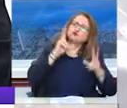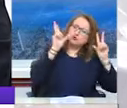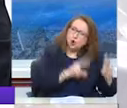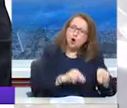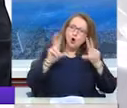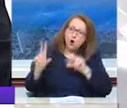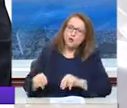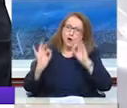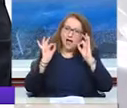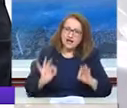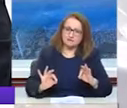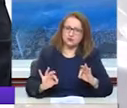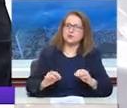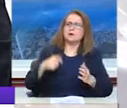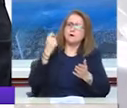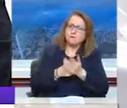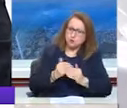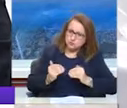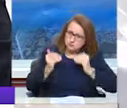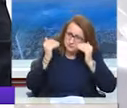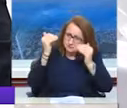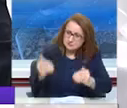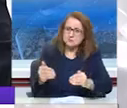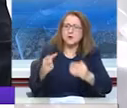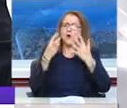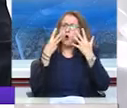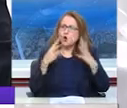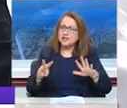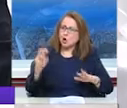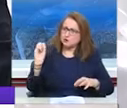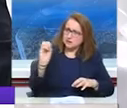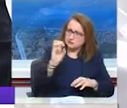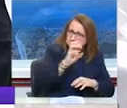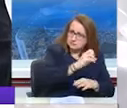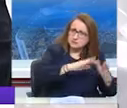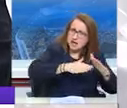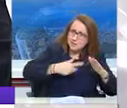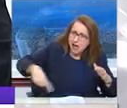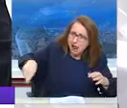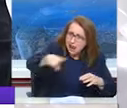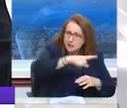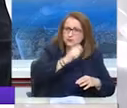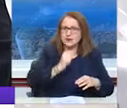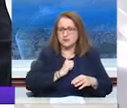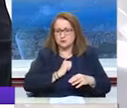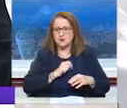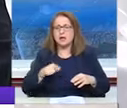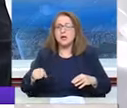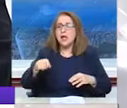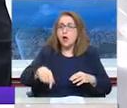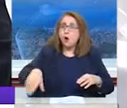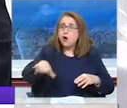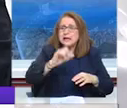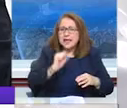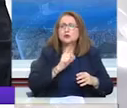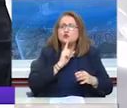για 45 μέρες για τους εργαζόμενους που τίθενται σε προσωρινή αναστολή σύμβασης εργασίας. Οι εργαζόμενοι αυτοί λαμβάνουν την